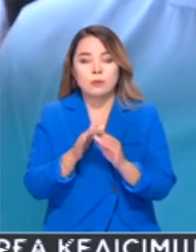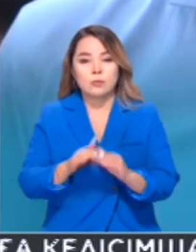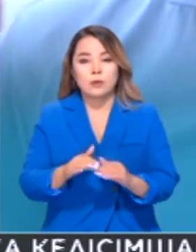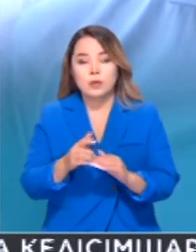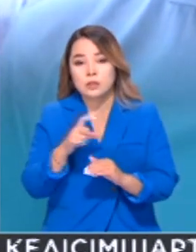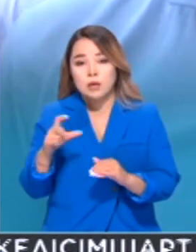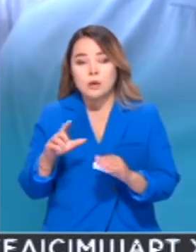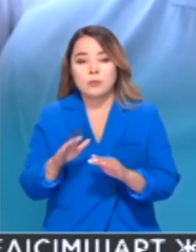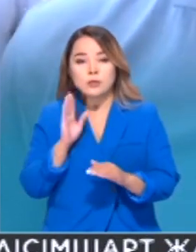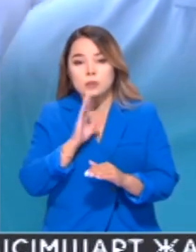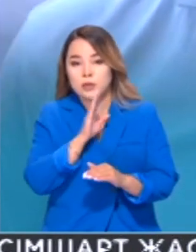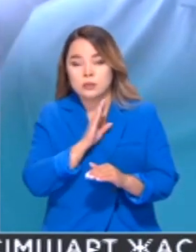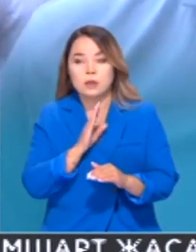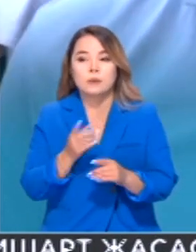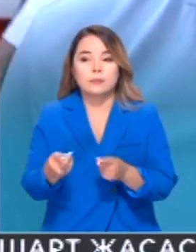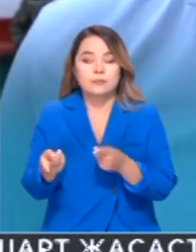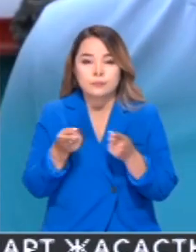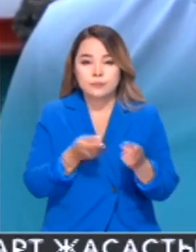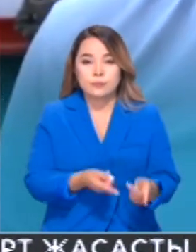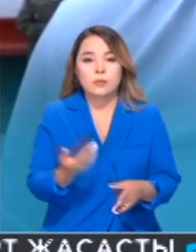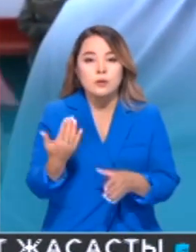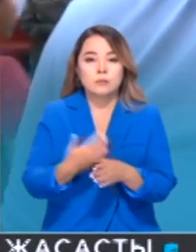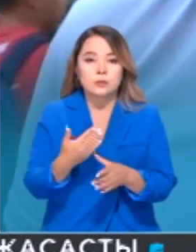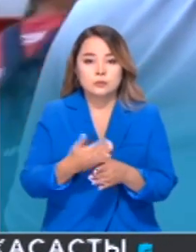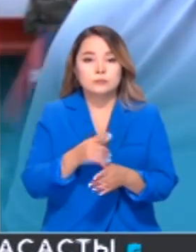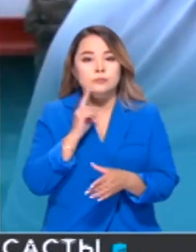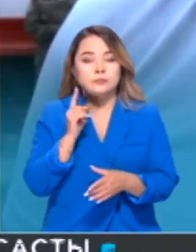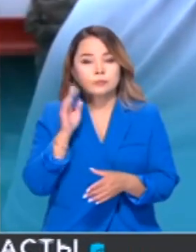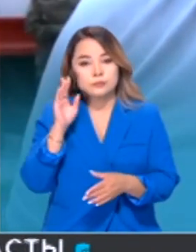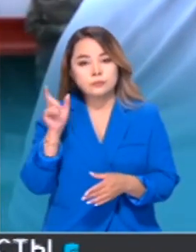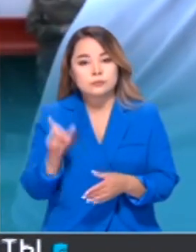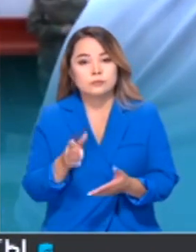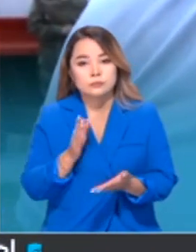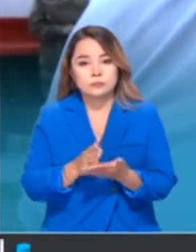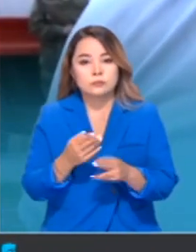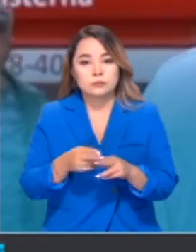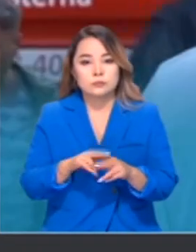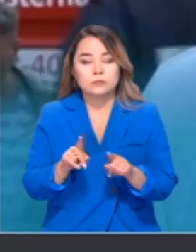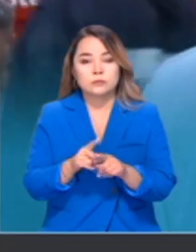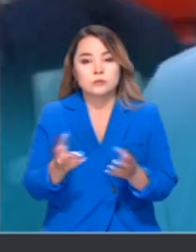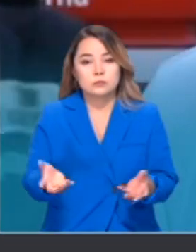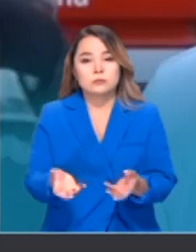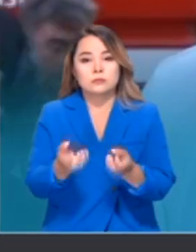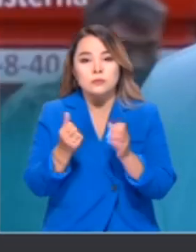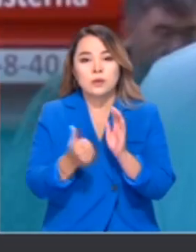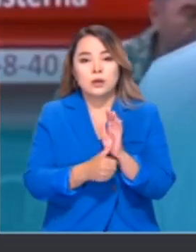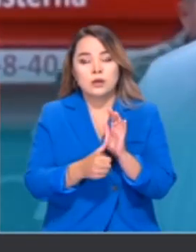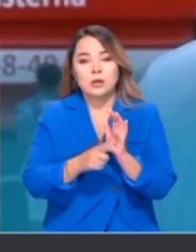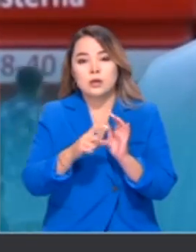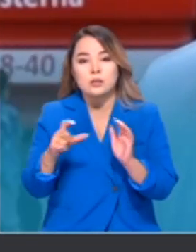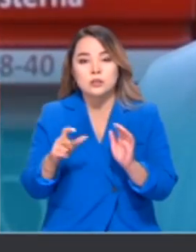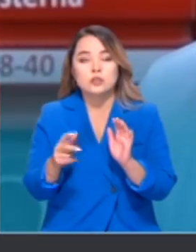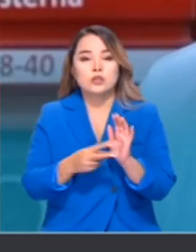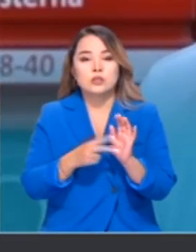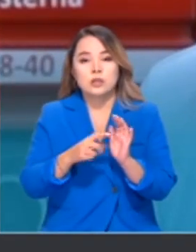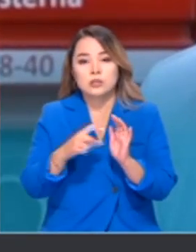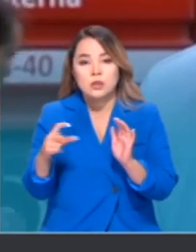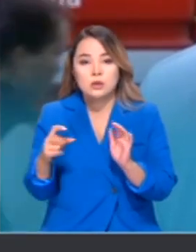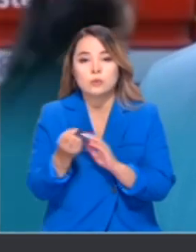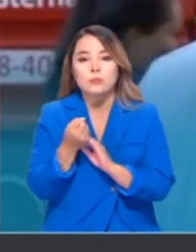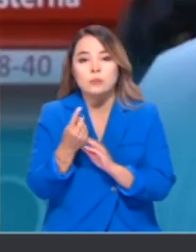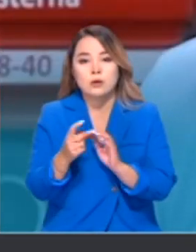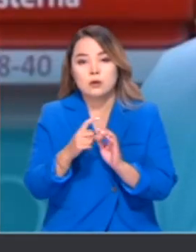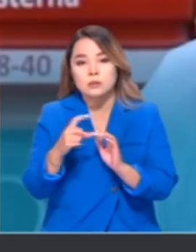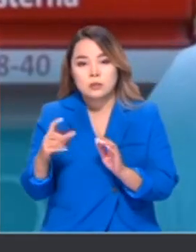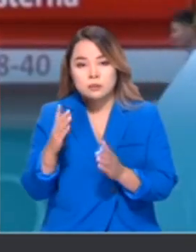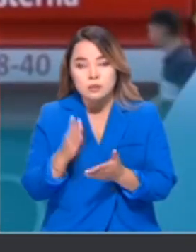adamları, bir ayel iki maladoy bala vardı. Onları alıp düştük. 6. etajdan, 7. etajdan,